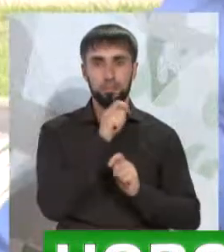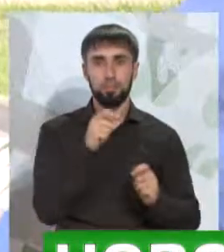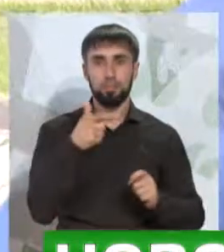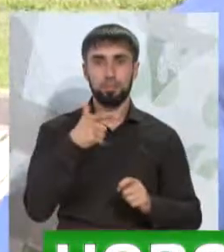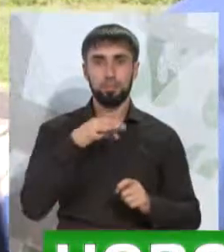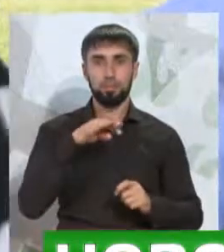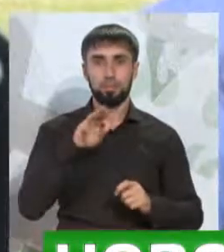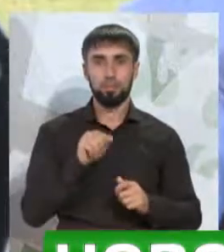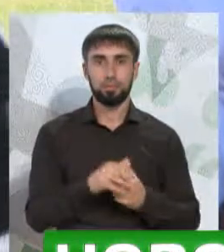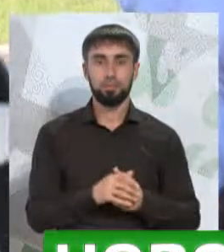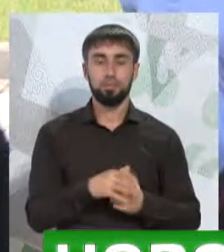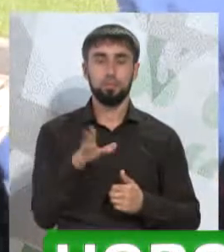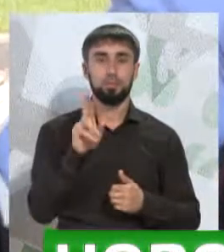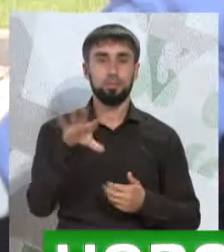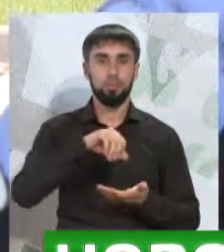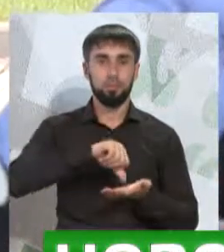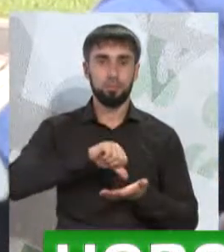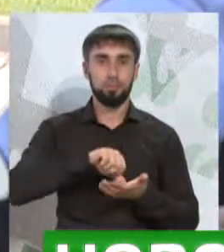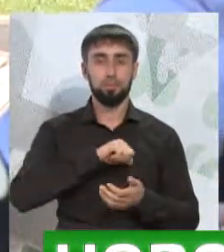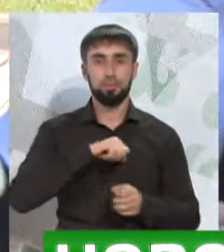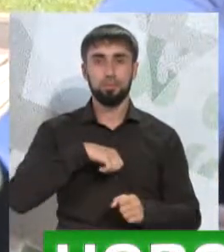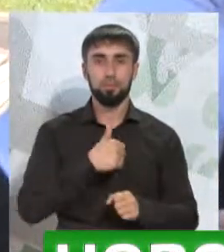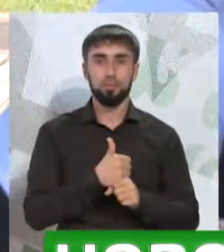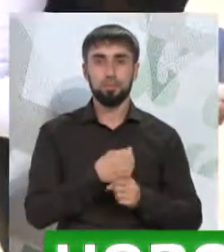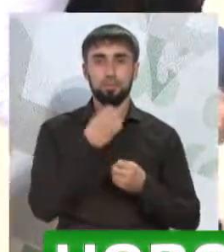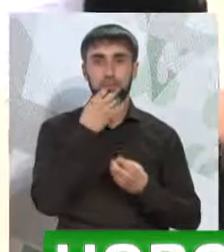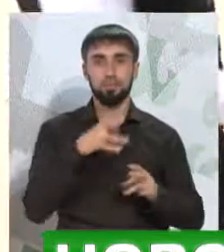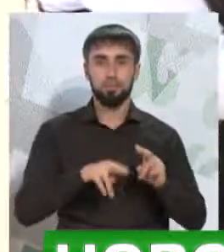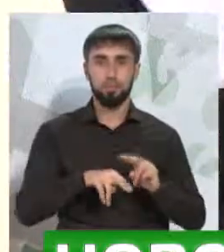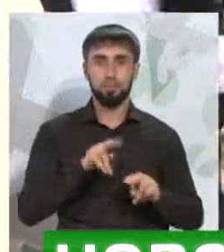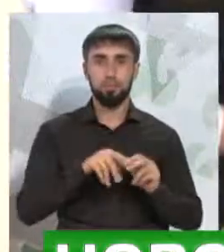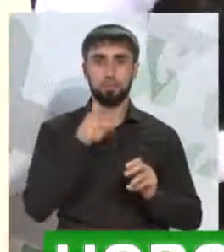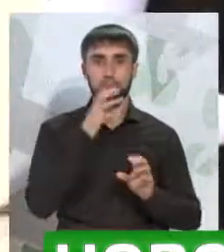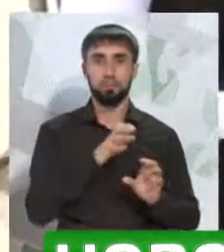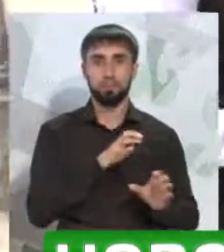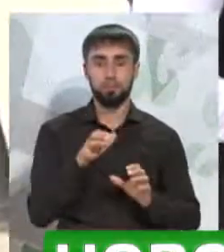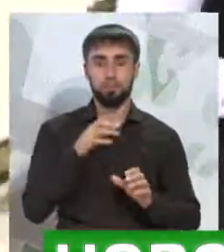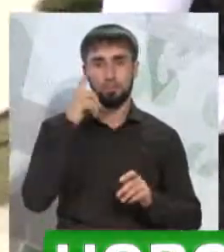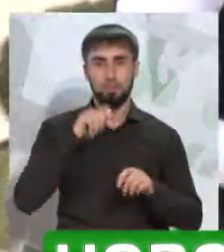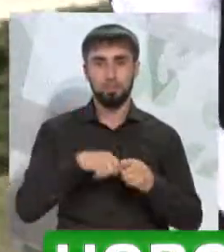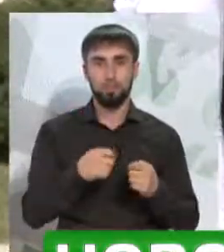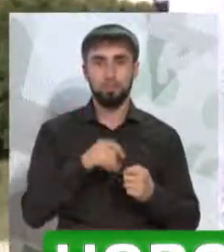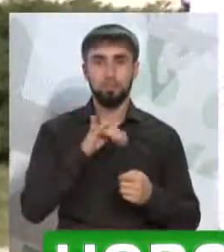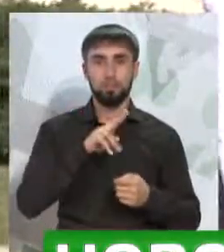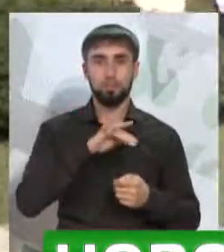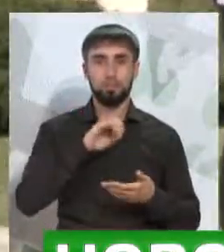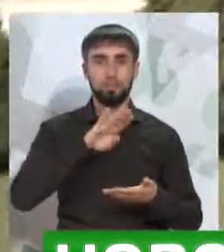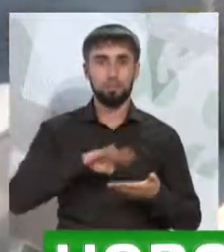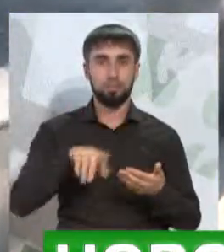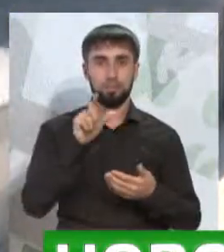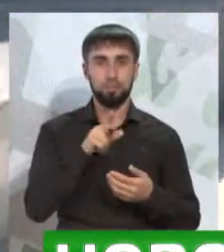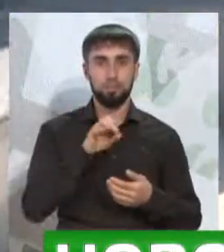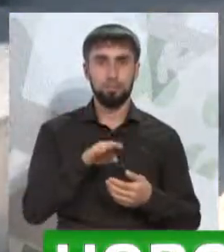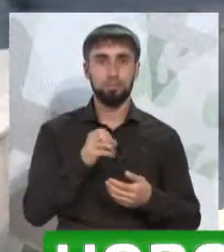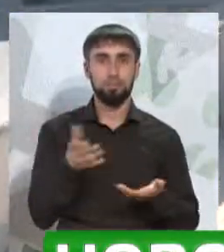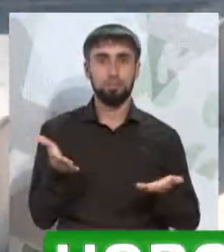как заявляют все участники, для них главное – это хорошее настроение, которое обеспечили головоломки. И даже после окончания квеста у них